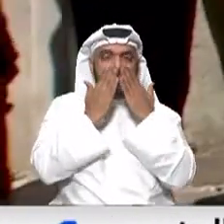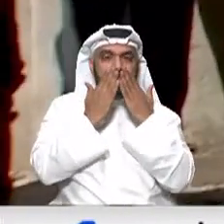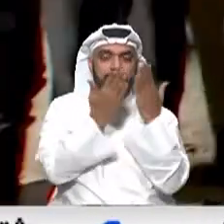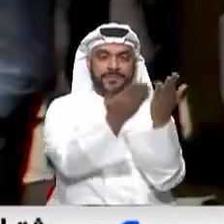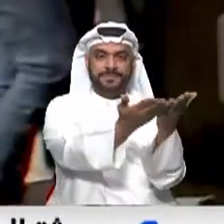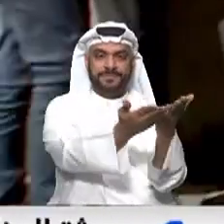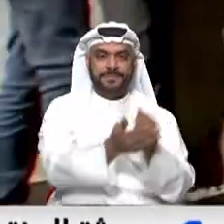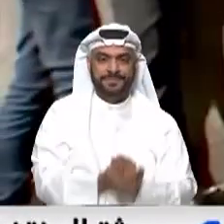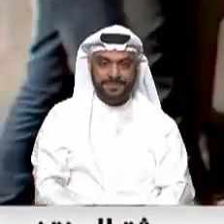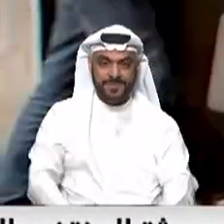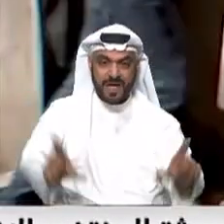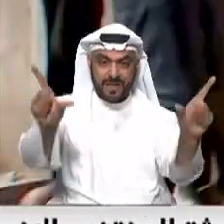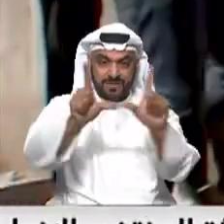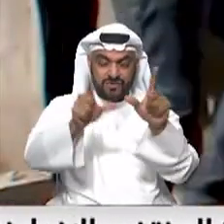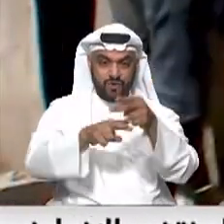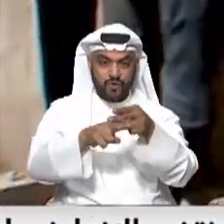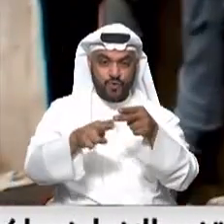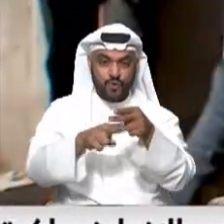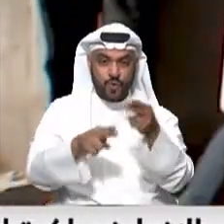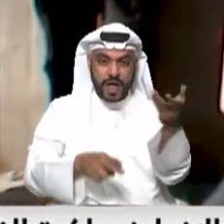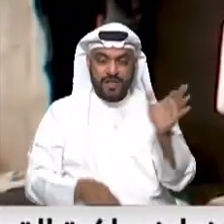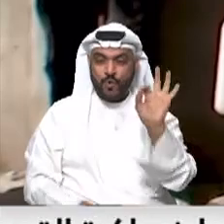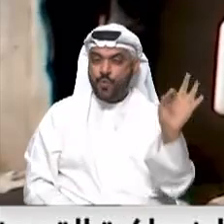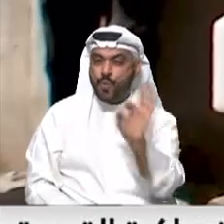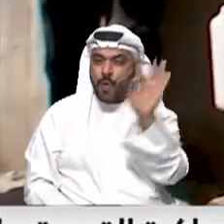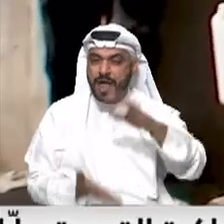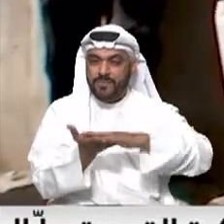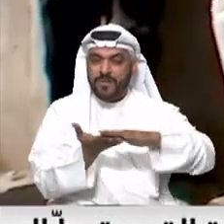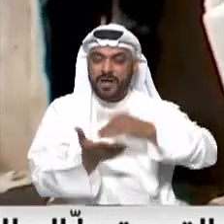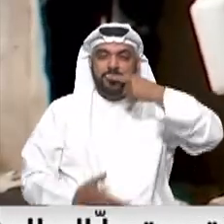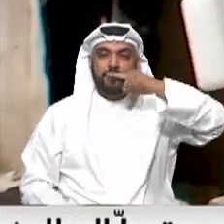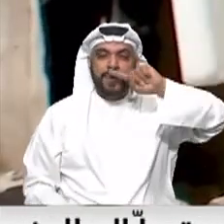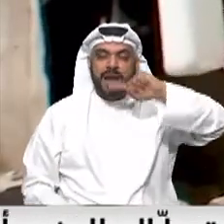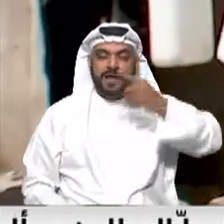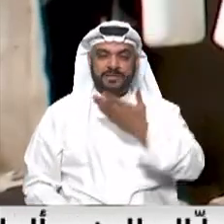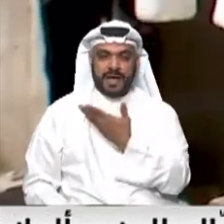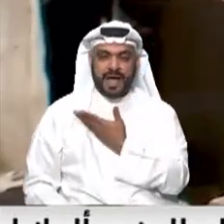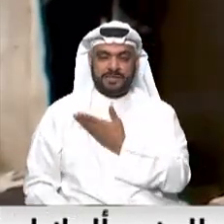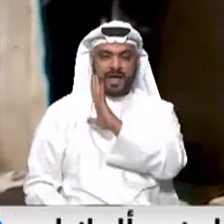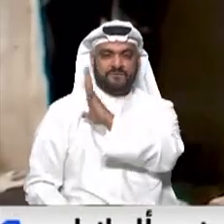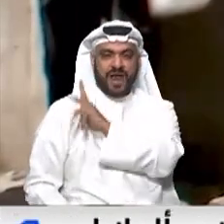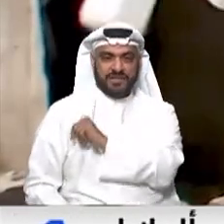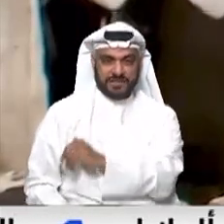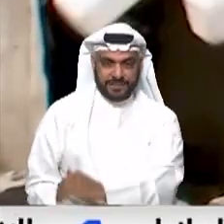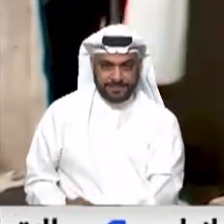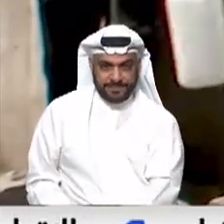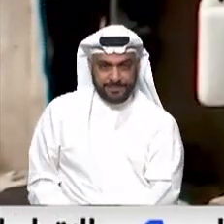كويك، تلفزيون دولة الكويت، من دير البلح وسط قطاع غزة، فلسطين.